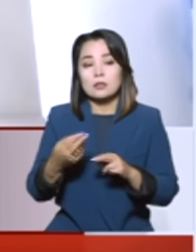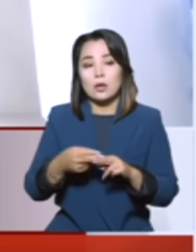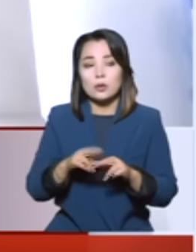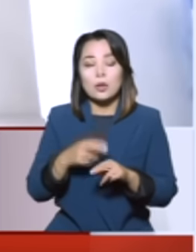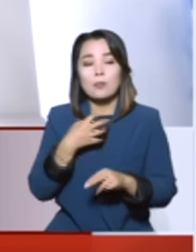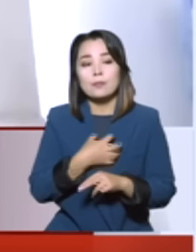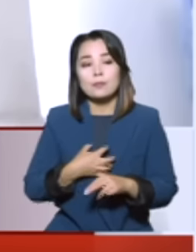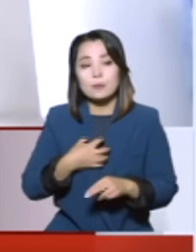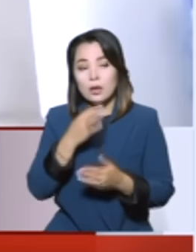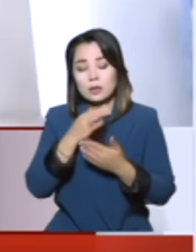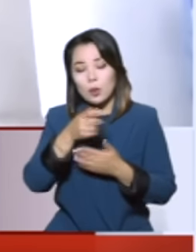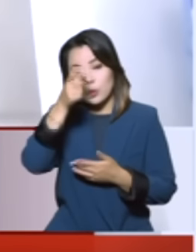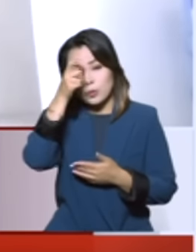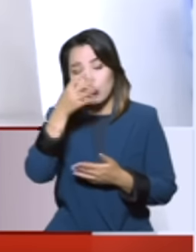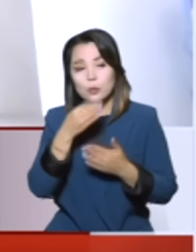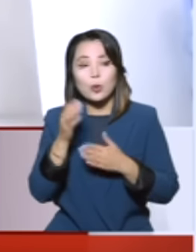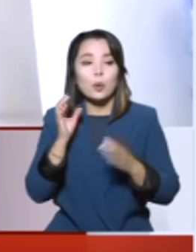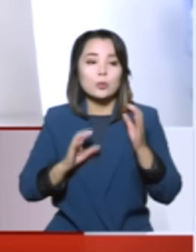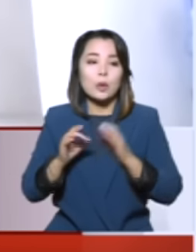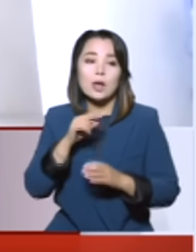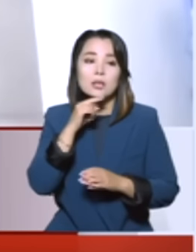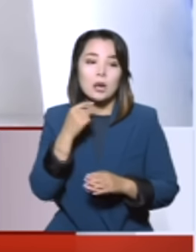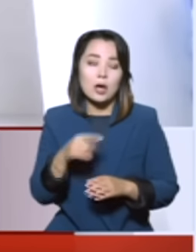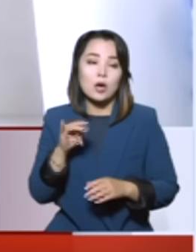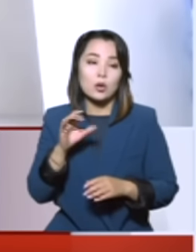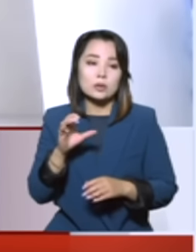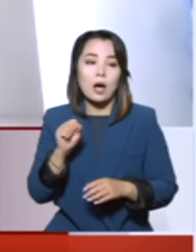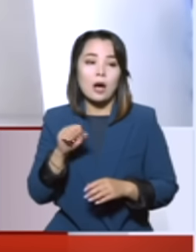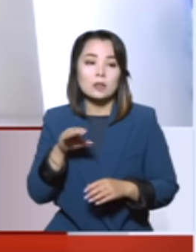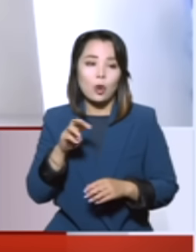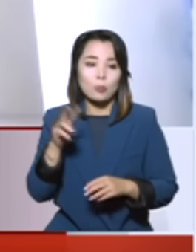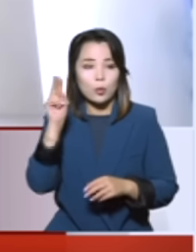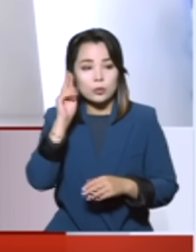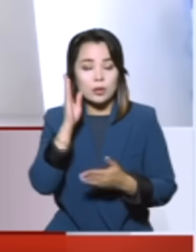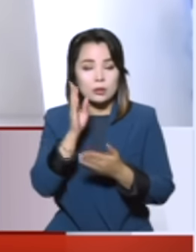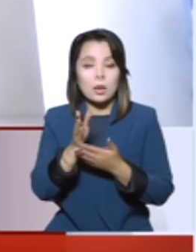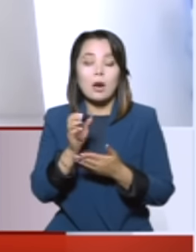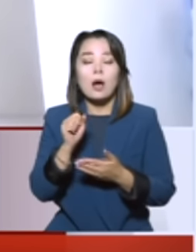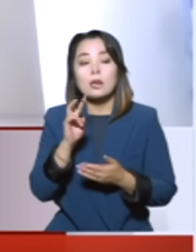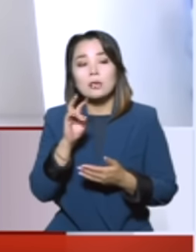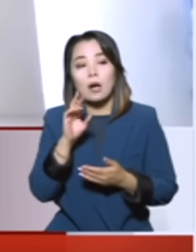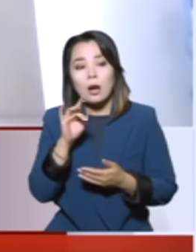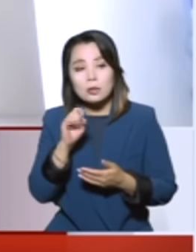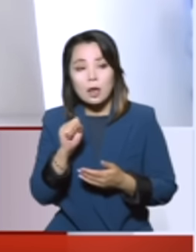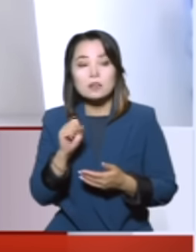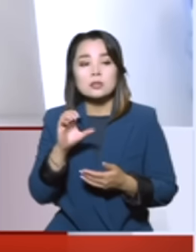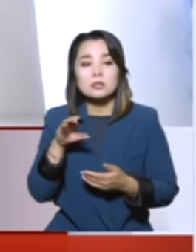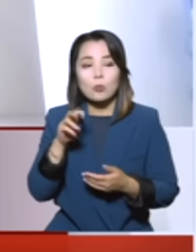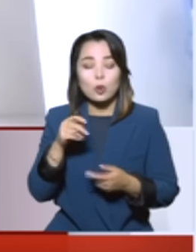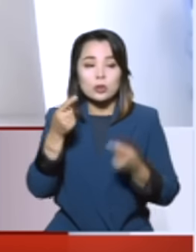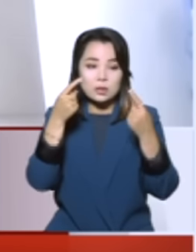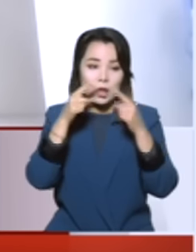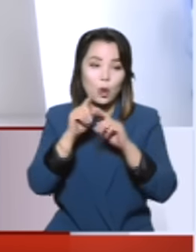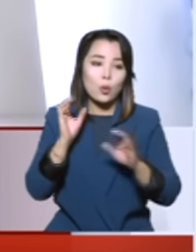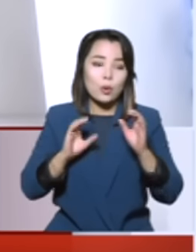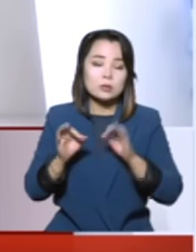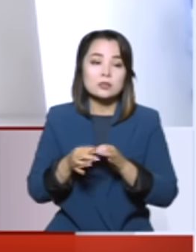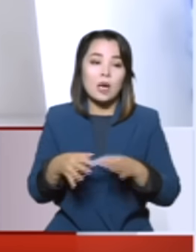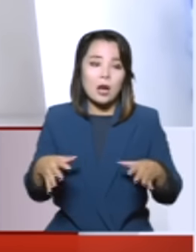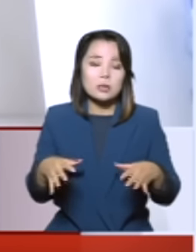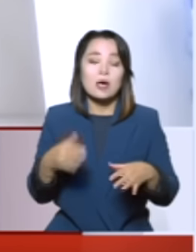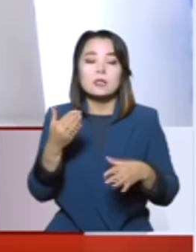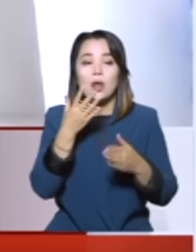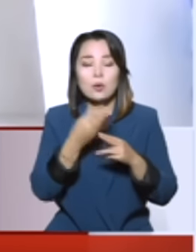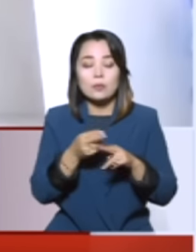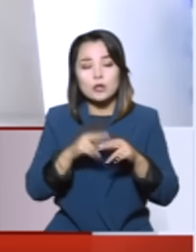өте маңызды. Түркия өз студенттерін Ресейдің Росатомында оқытты. Анкара мен Стамбулдың техникалық университеттерінде ядролық